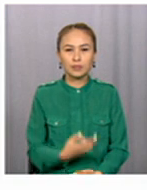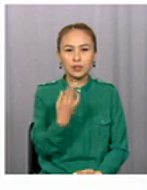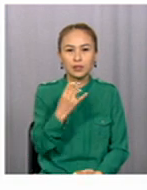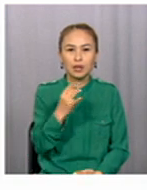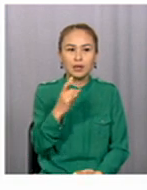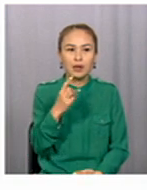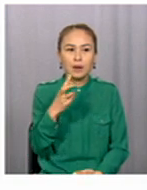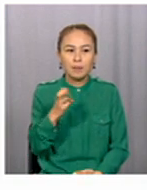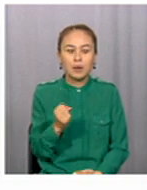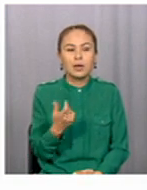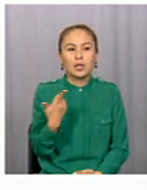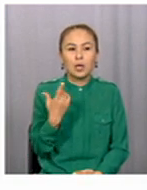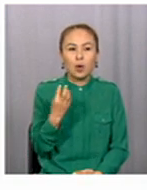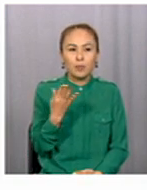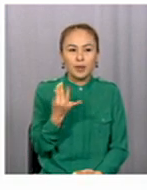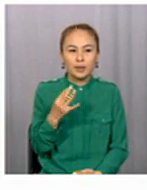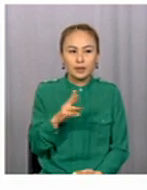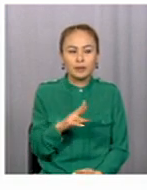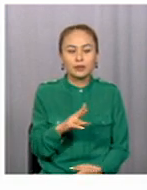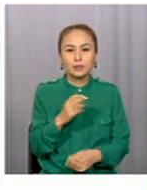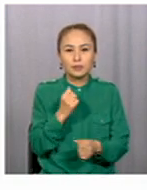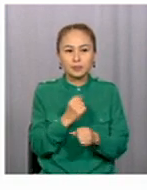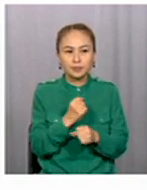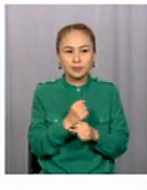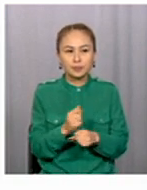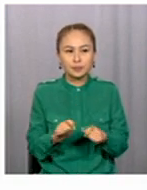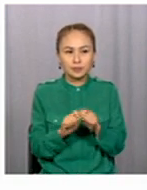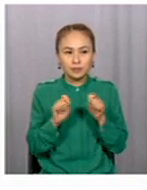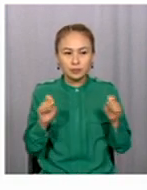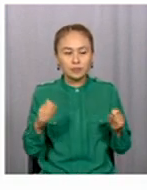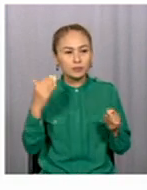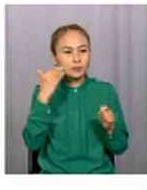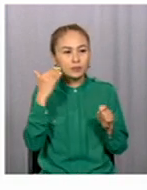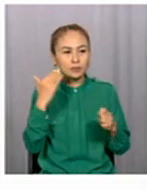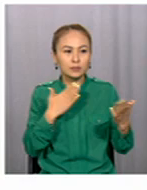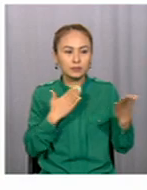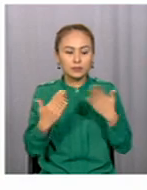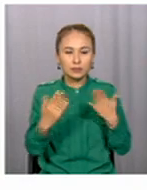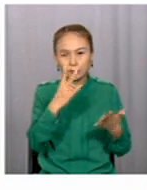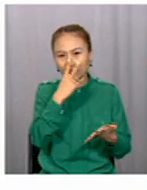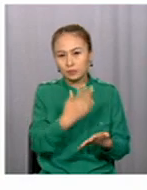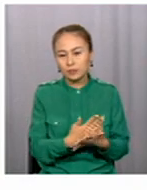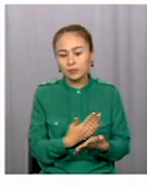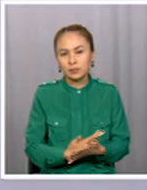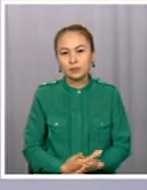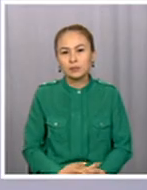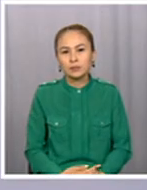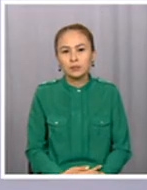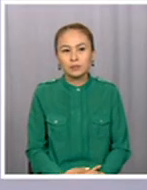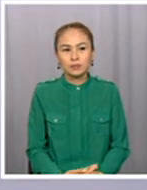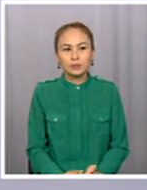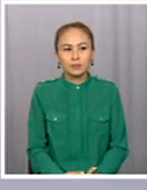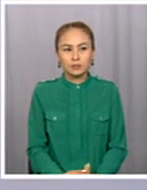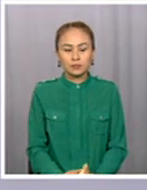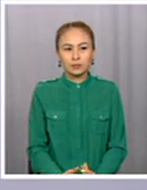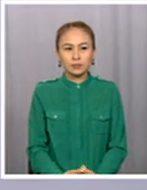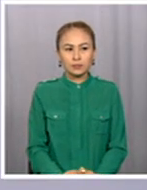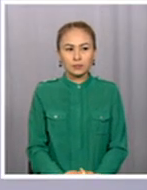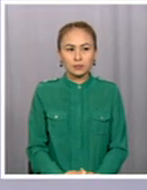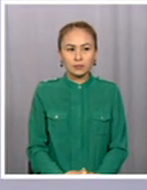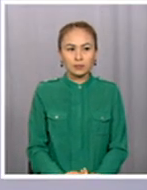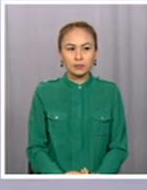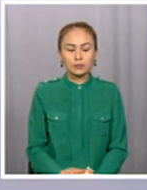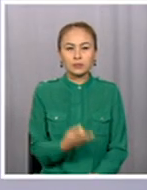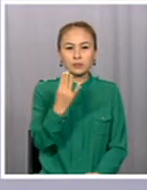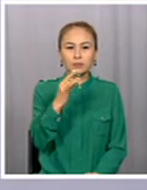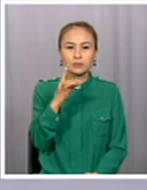Диаграммада геометриялық кескіндеулер пайдаланылып, шамалардың ара қатынасы көрсетіледі. Ал енді диаграмманың